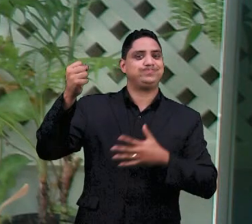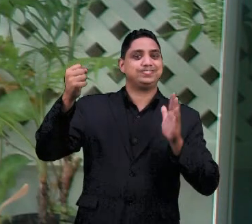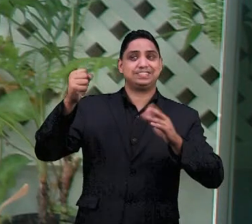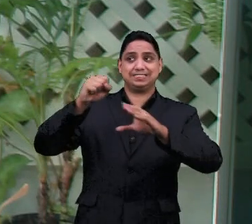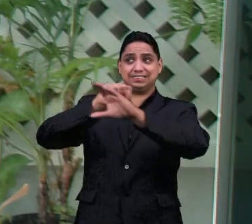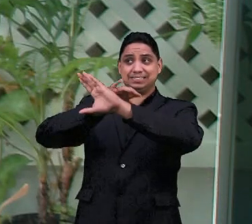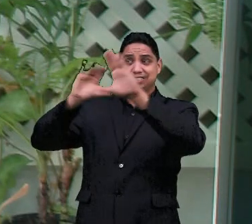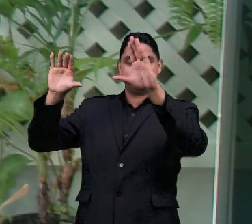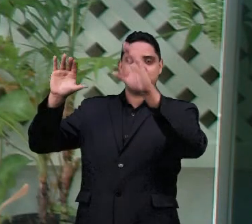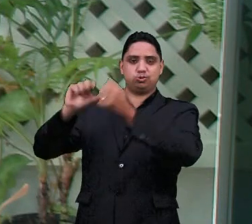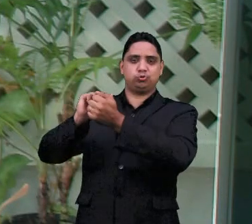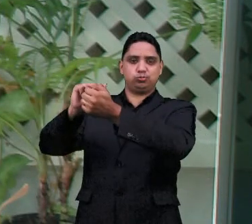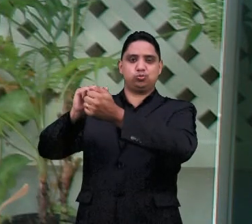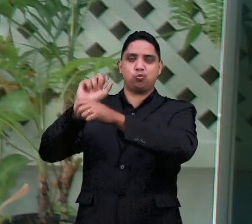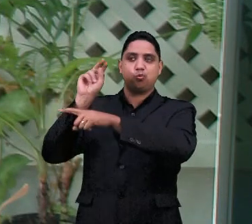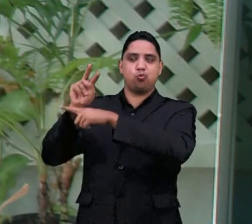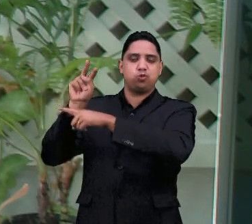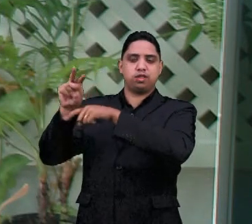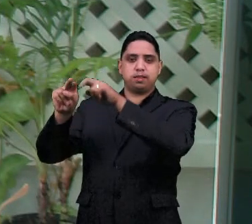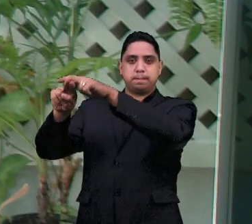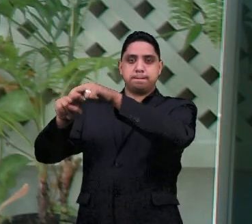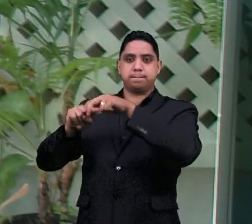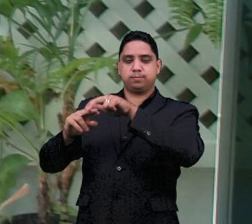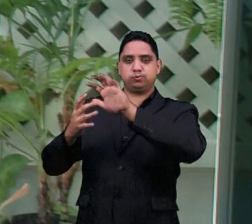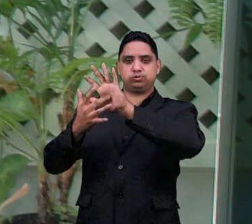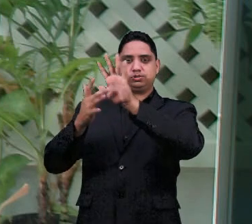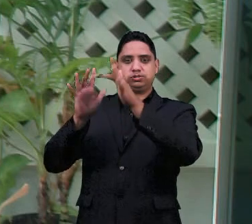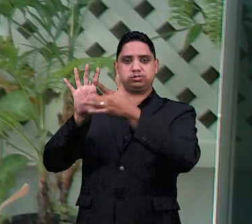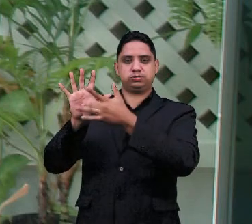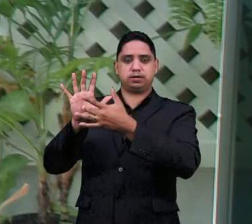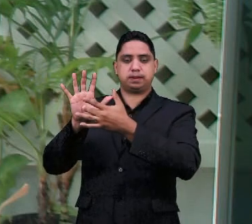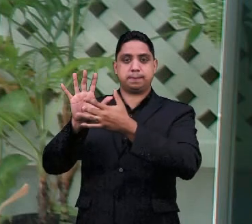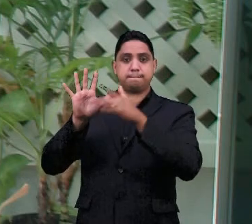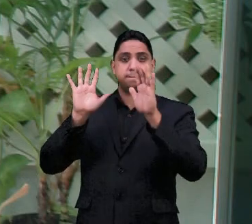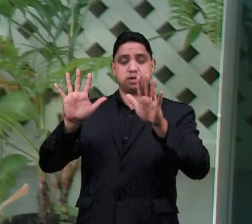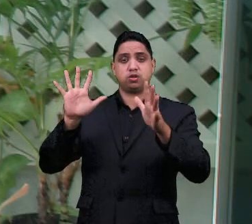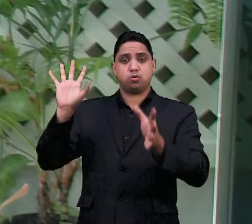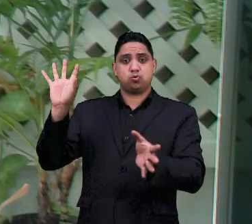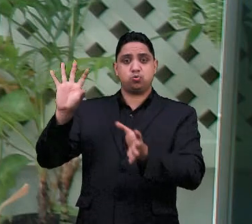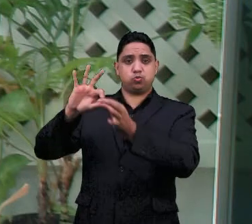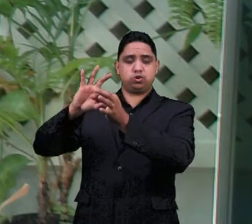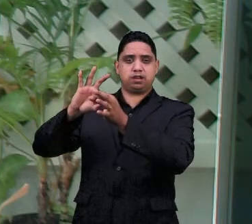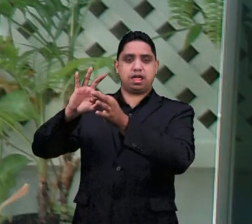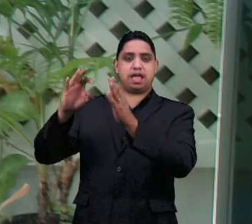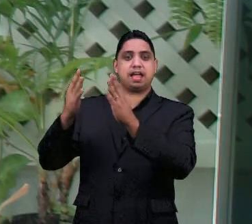Jésus avec l'église qui est déjà partie,